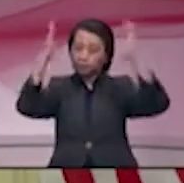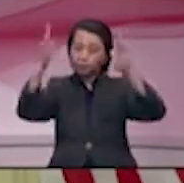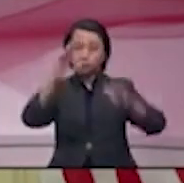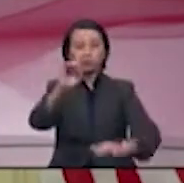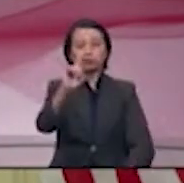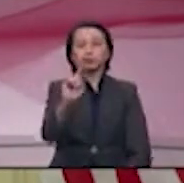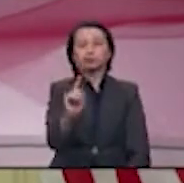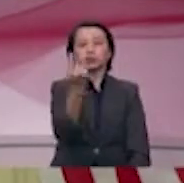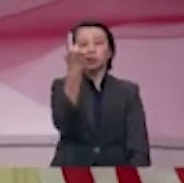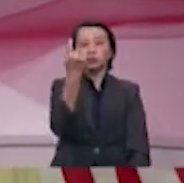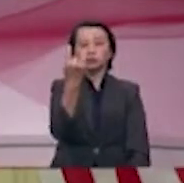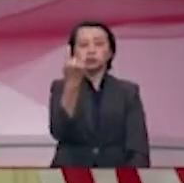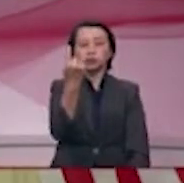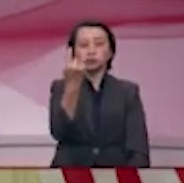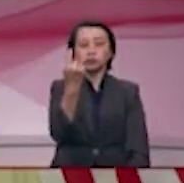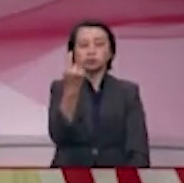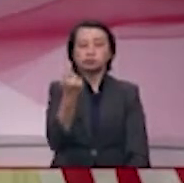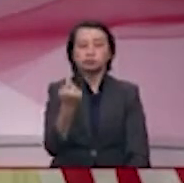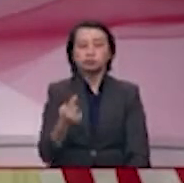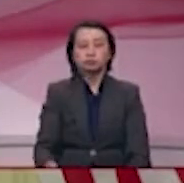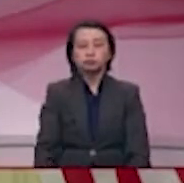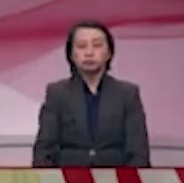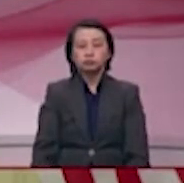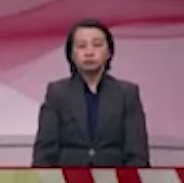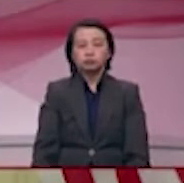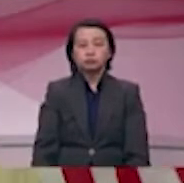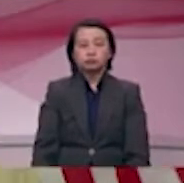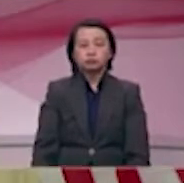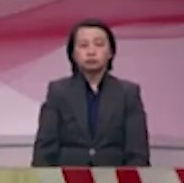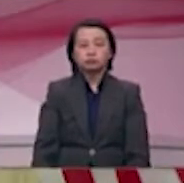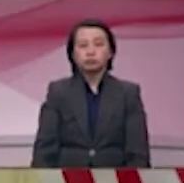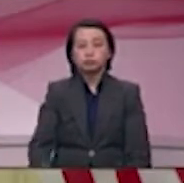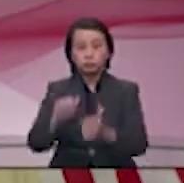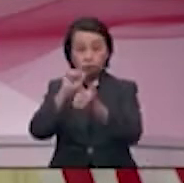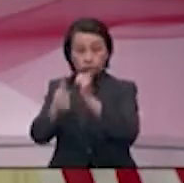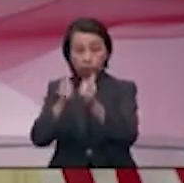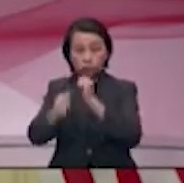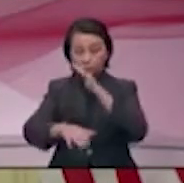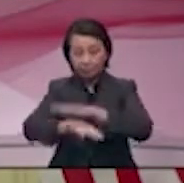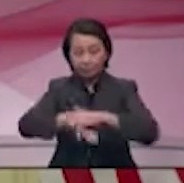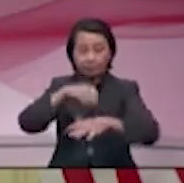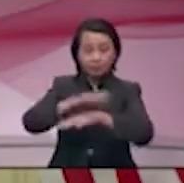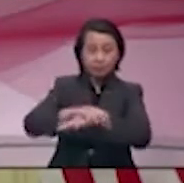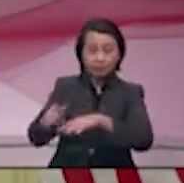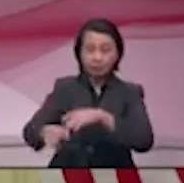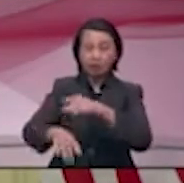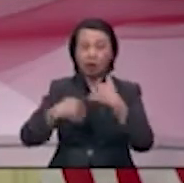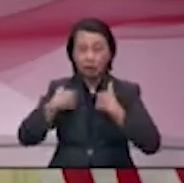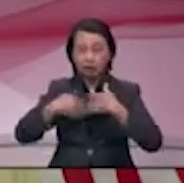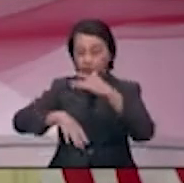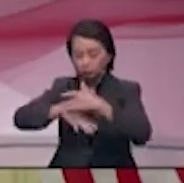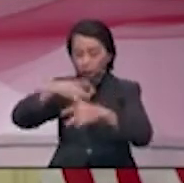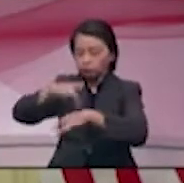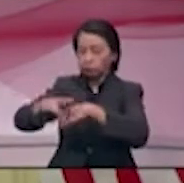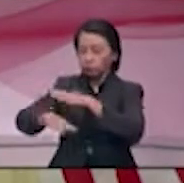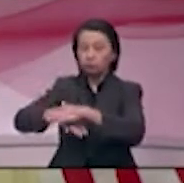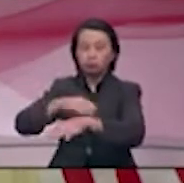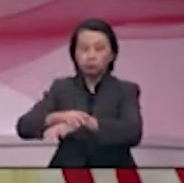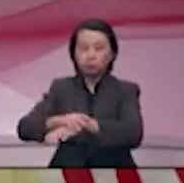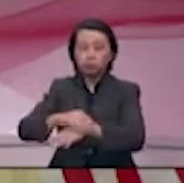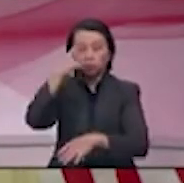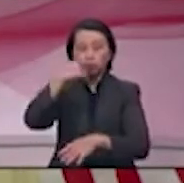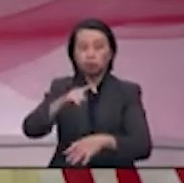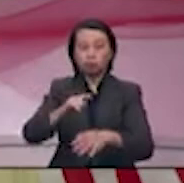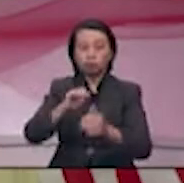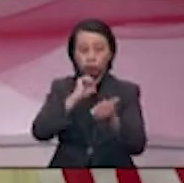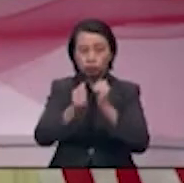saja oleh tusukan bersentuhan physical untuk